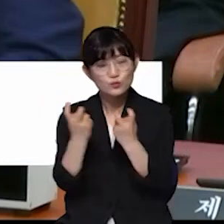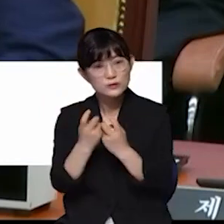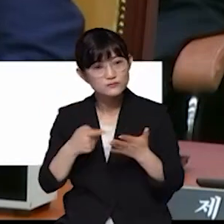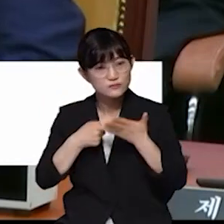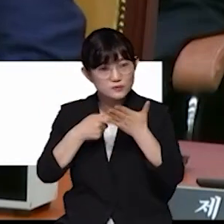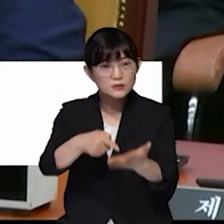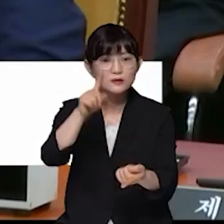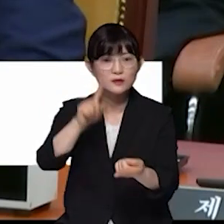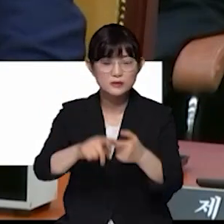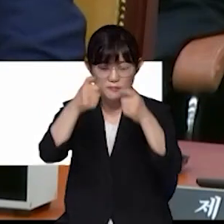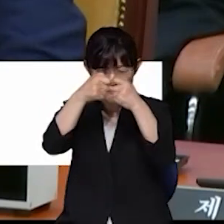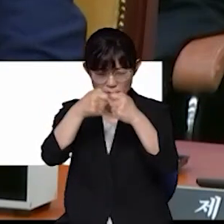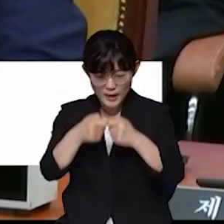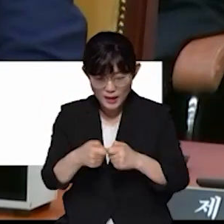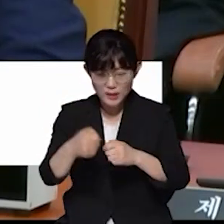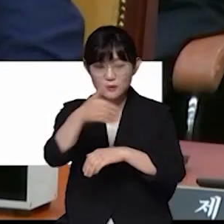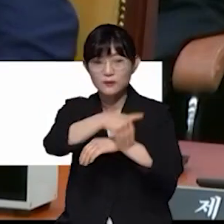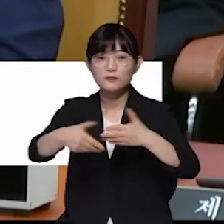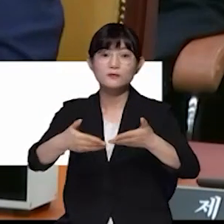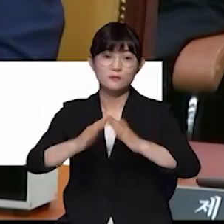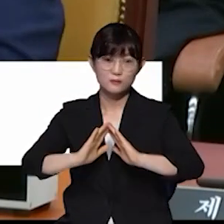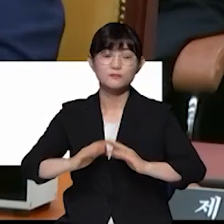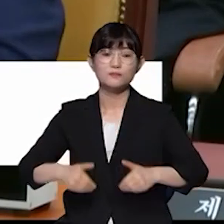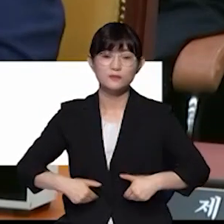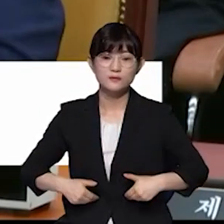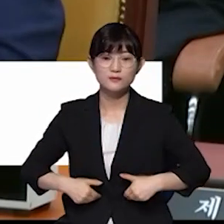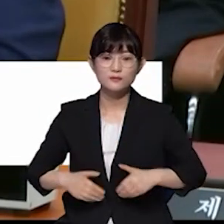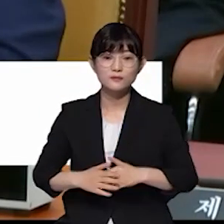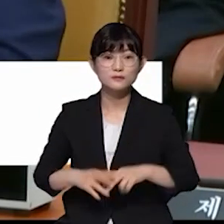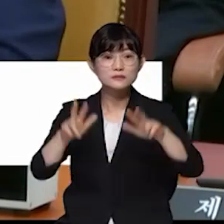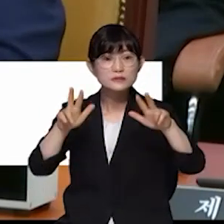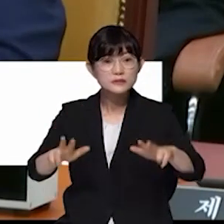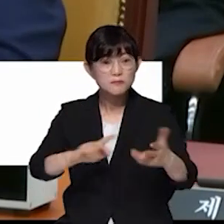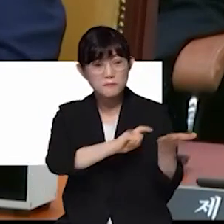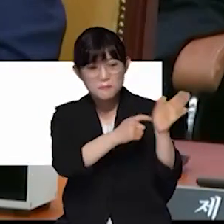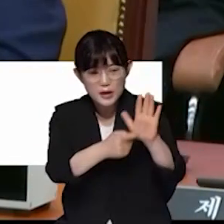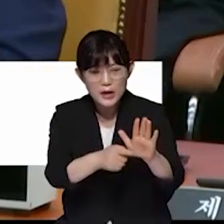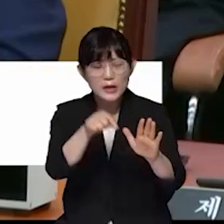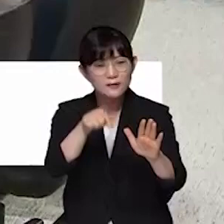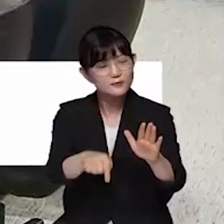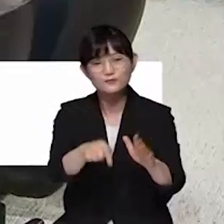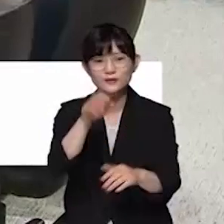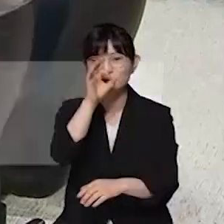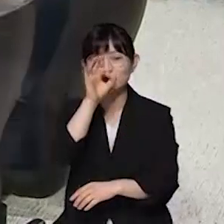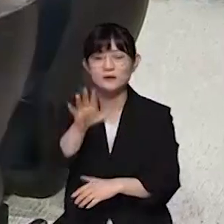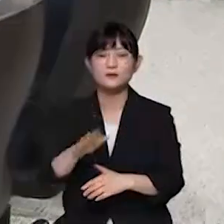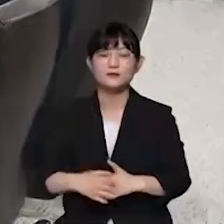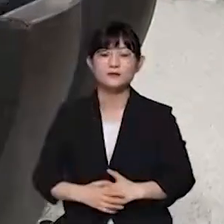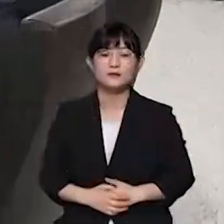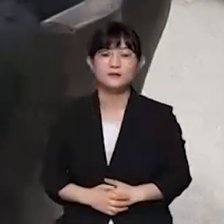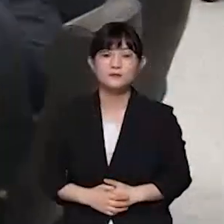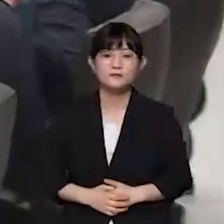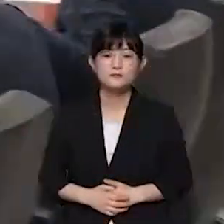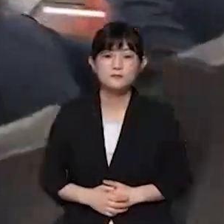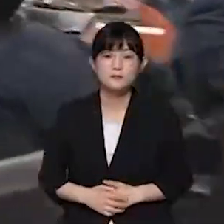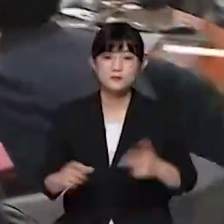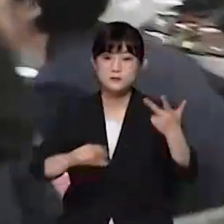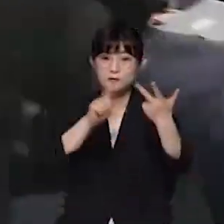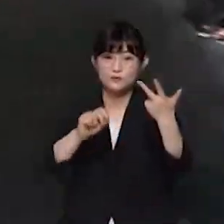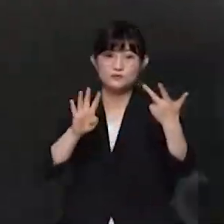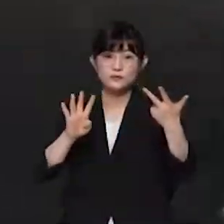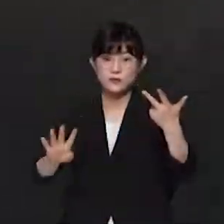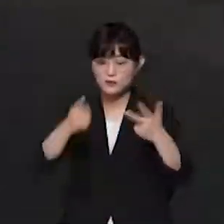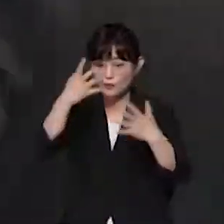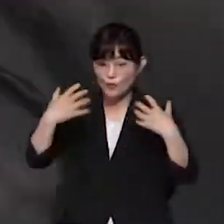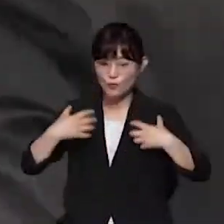될지에 대해서 좀 더 정밀한 계획들이 필요하고 당장 발표하는 건 아무래도 좀 무리라고 보고요. 지난 4일 발표된